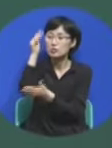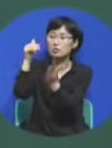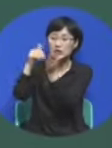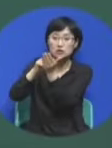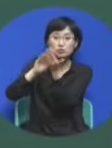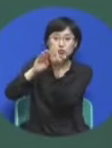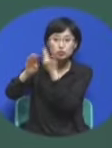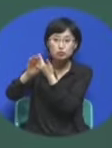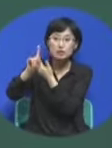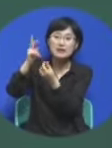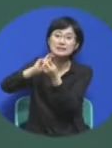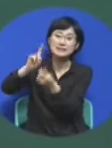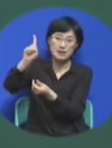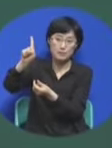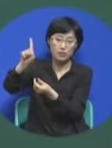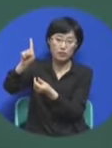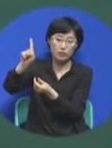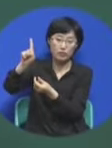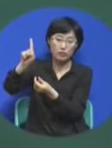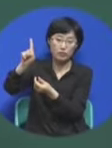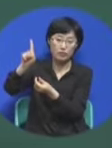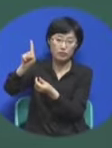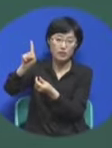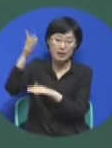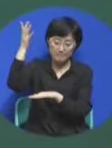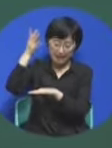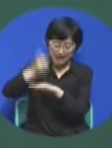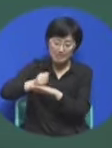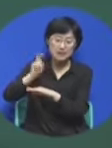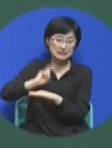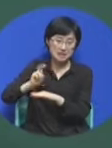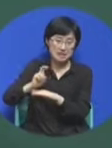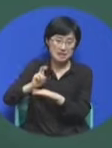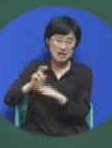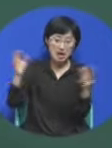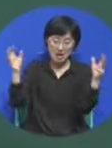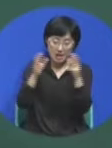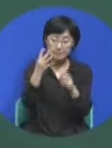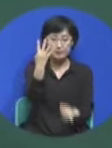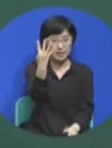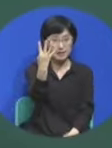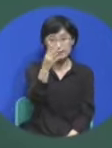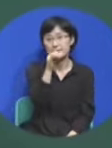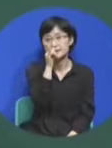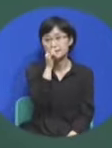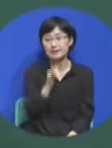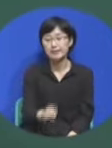我们在讲道之前听啊唱两首. 설교 후에 이제 한 번 또 찬송을 하고 예, 마지막 끝 찬송을 또 하게 합니다.